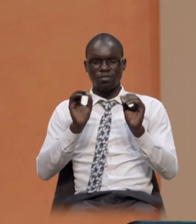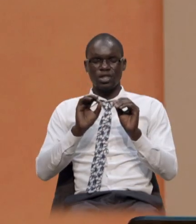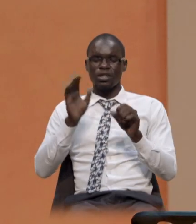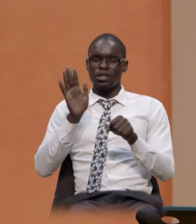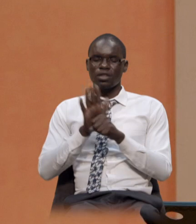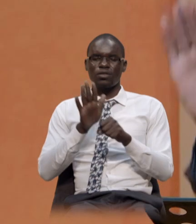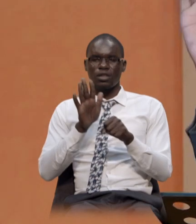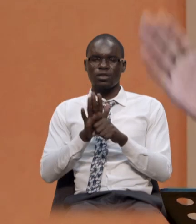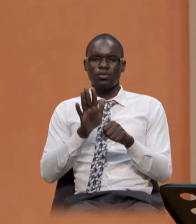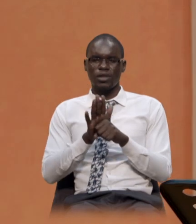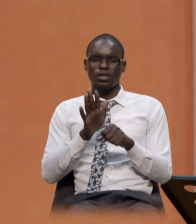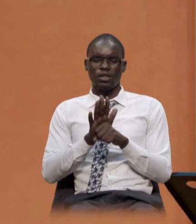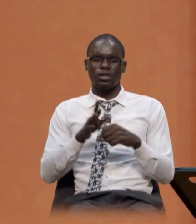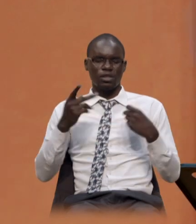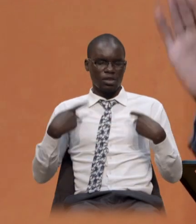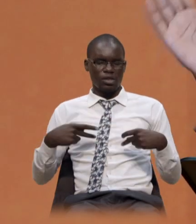Wengine